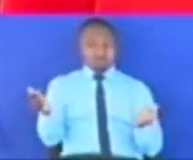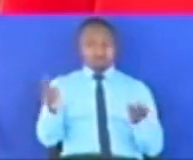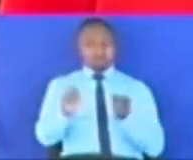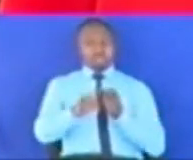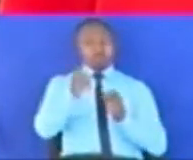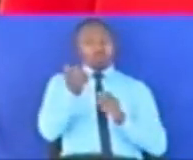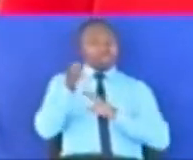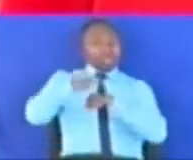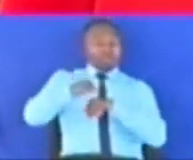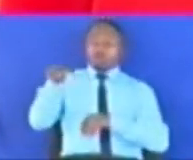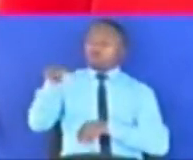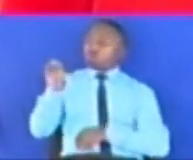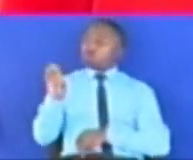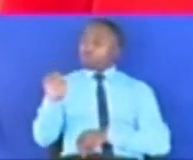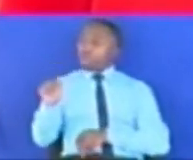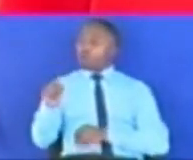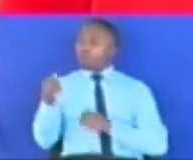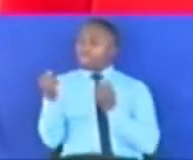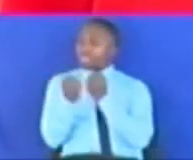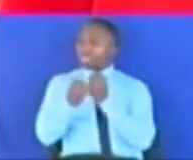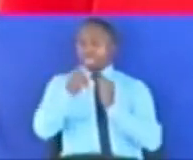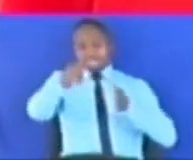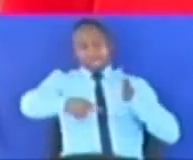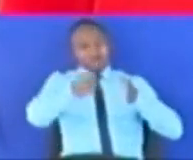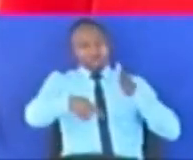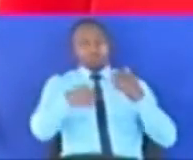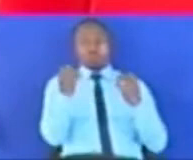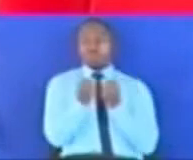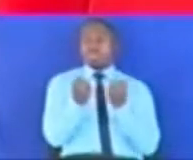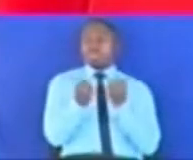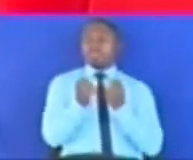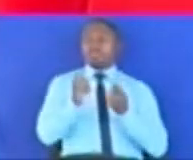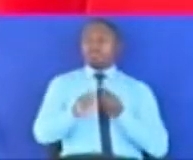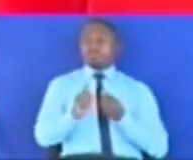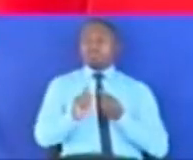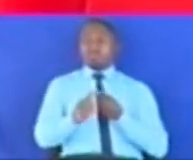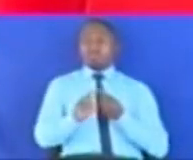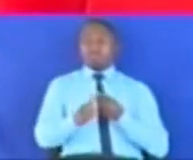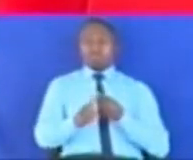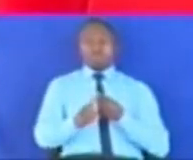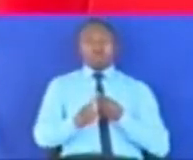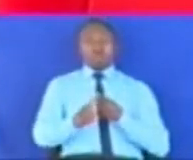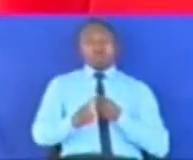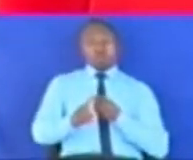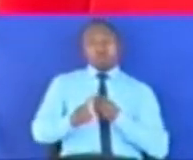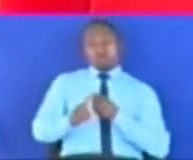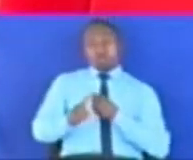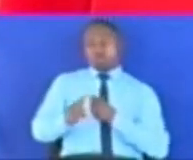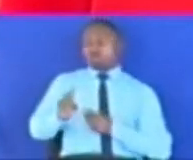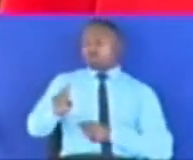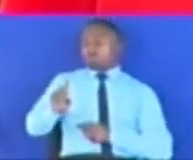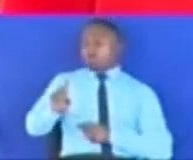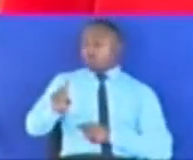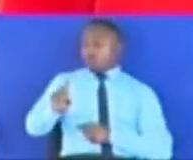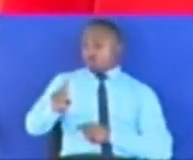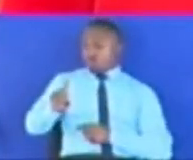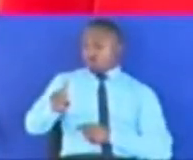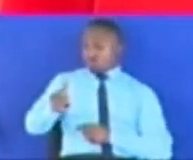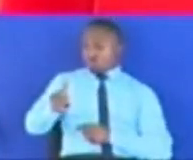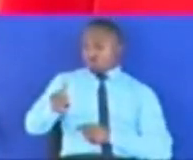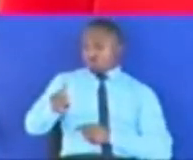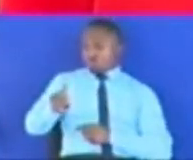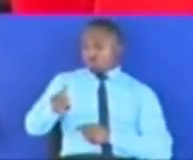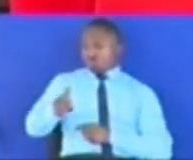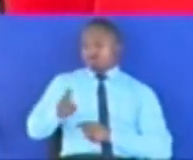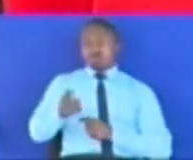Cuba wametengeneza hicho kiwanda kwamba wanatengeneza bakteria wanapowala hawa